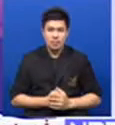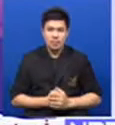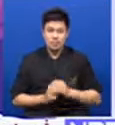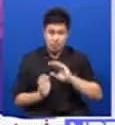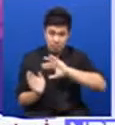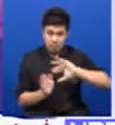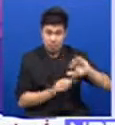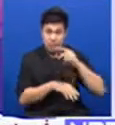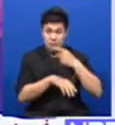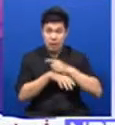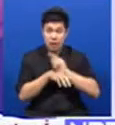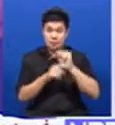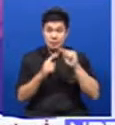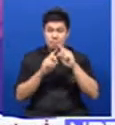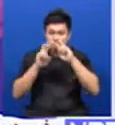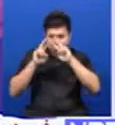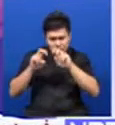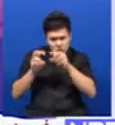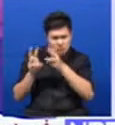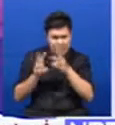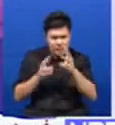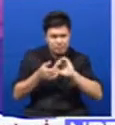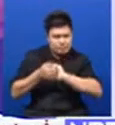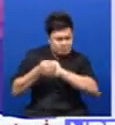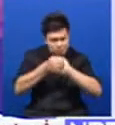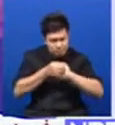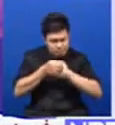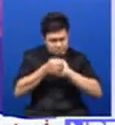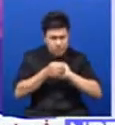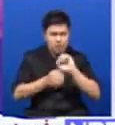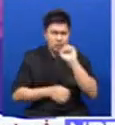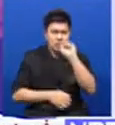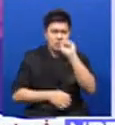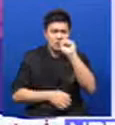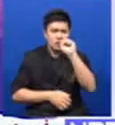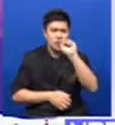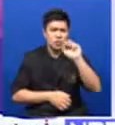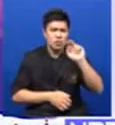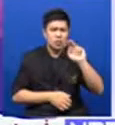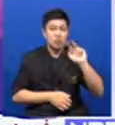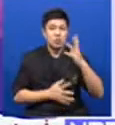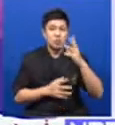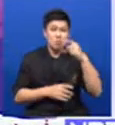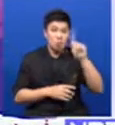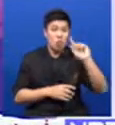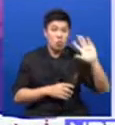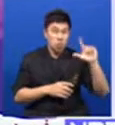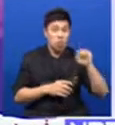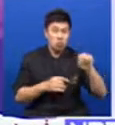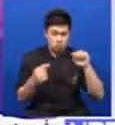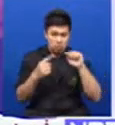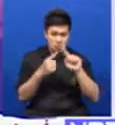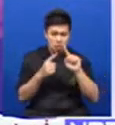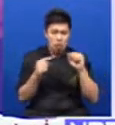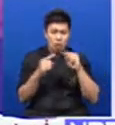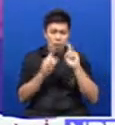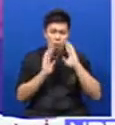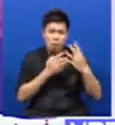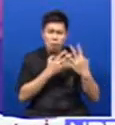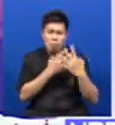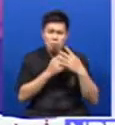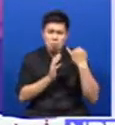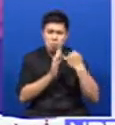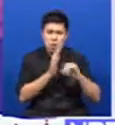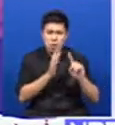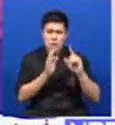และประธานคณะกรรมการศึกษาแนวทางการสร้างความปรองดองสภาวิโรคแห่งชาติระบุกฎหมายปรองดองจะทำให้ผู้ต้องขังคดีการชุมนุมทางการ